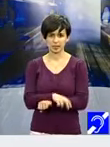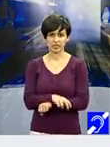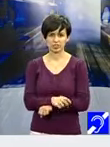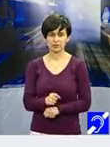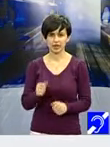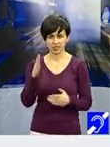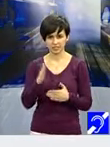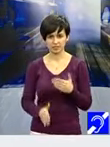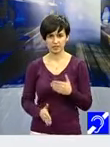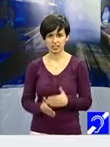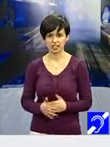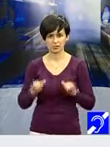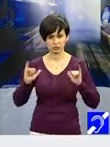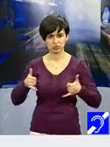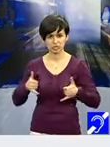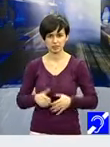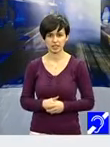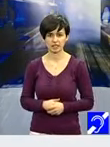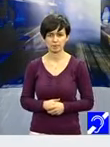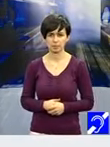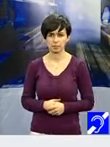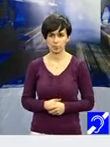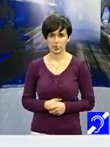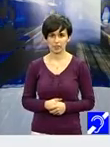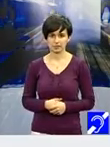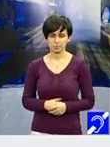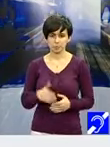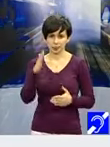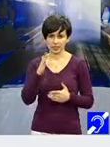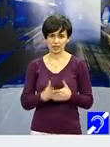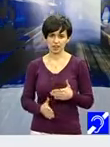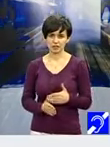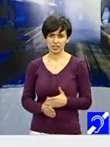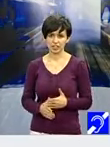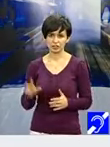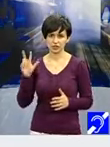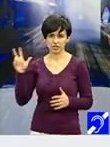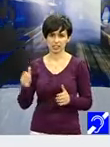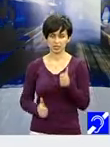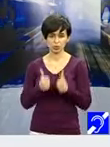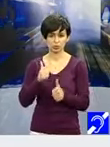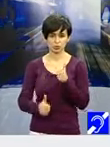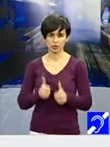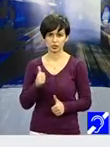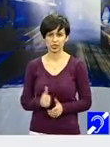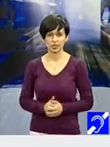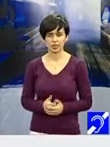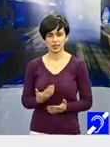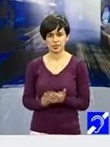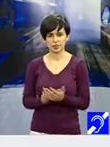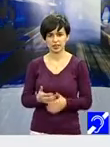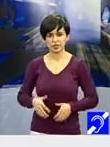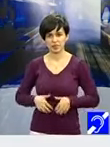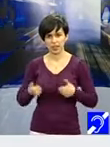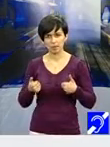lipsită de peripeții. La final au fost 3 manșe de concurs. În prima manșă ne-am prezentat din cauza emoțiilor. N-au fost atenți nici